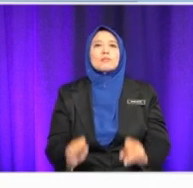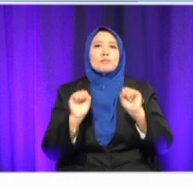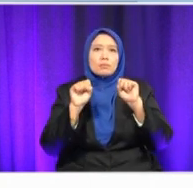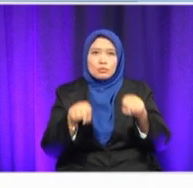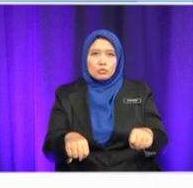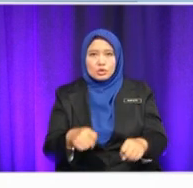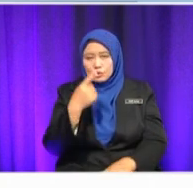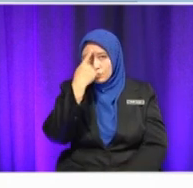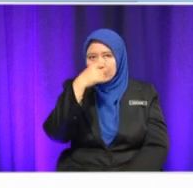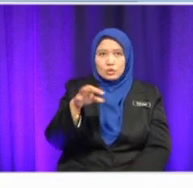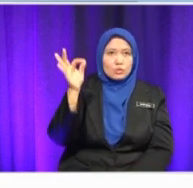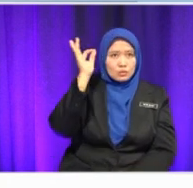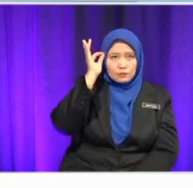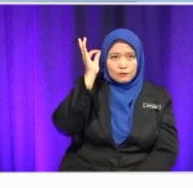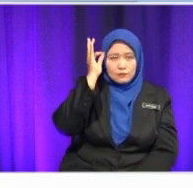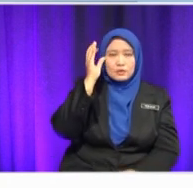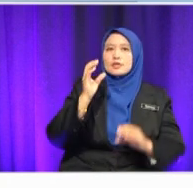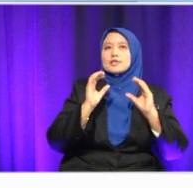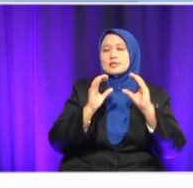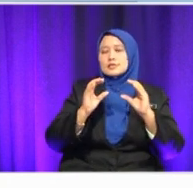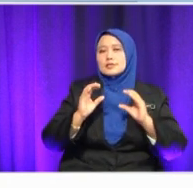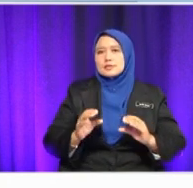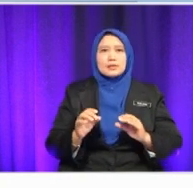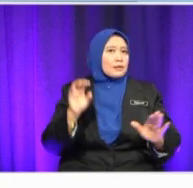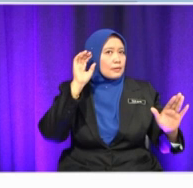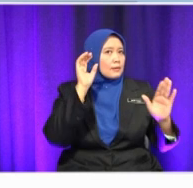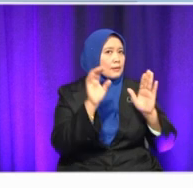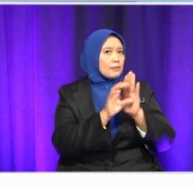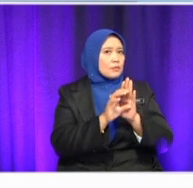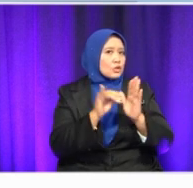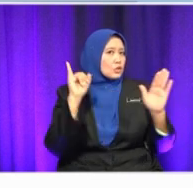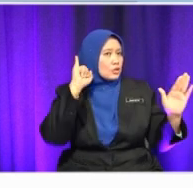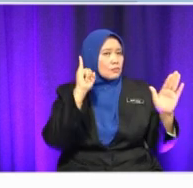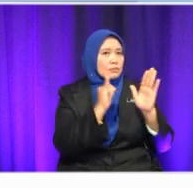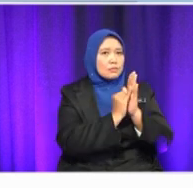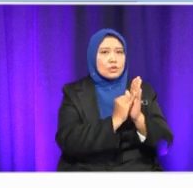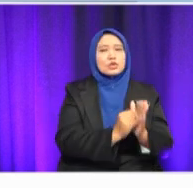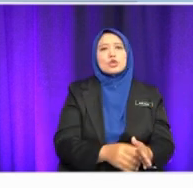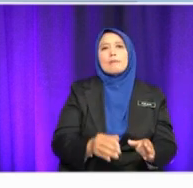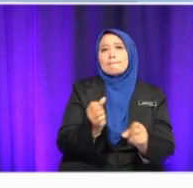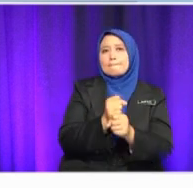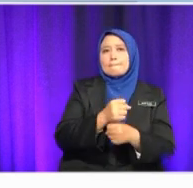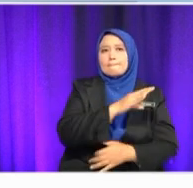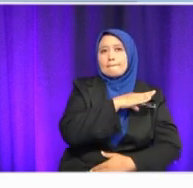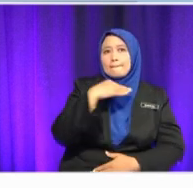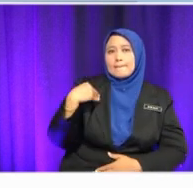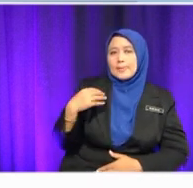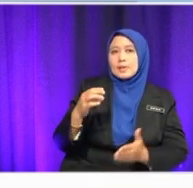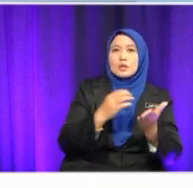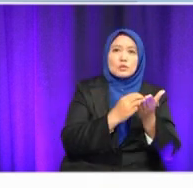kebolehan untuk berpikir secara gambaran image bentuk dan juga paten